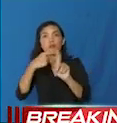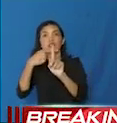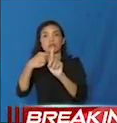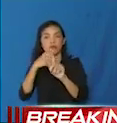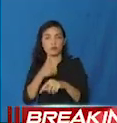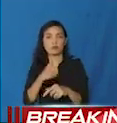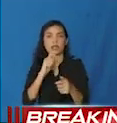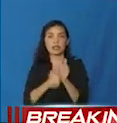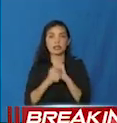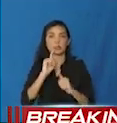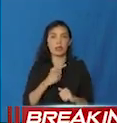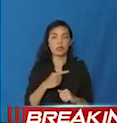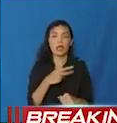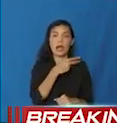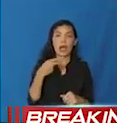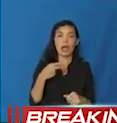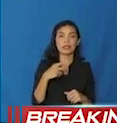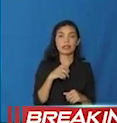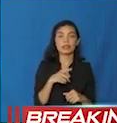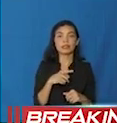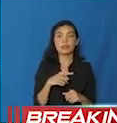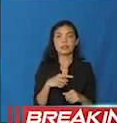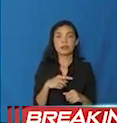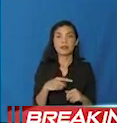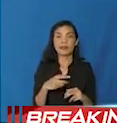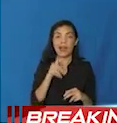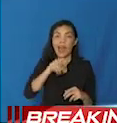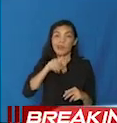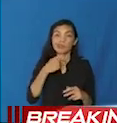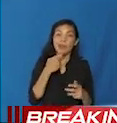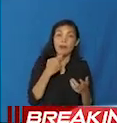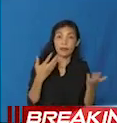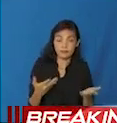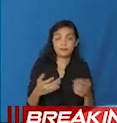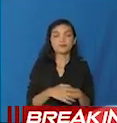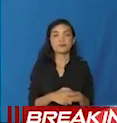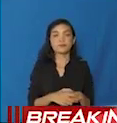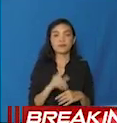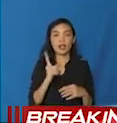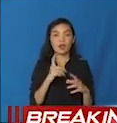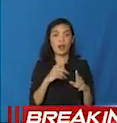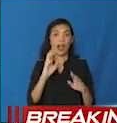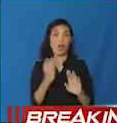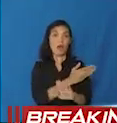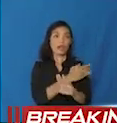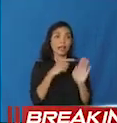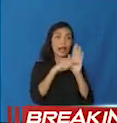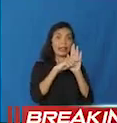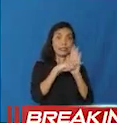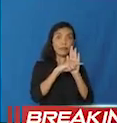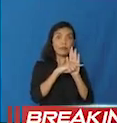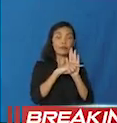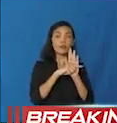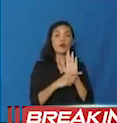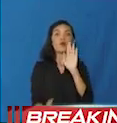revit ini oleh karena itu yang kemudian harus dilakukan manakala pemeriksaan pertama negatif adalah